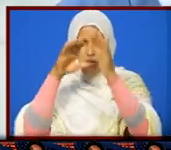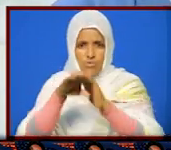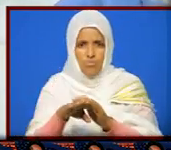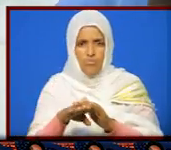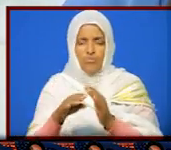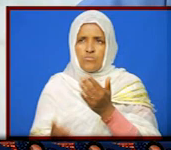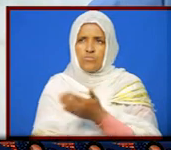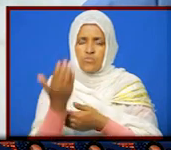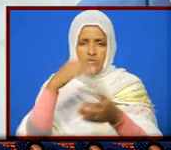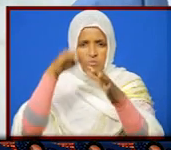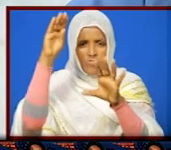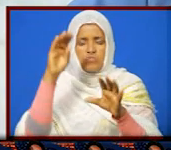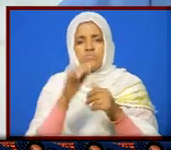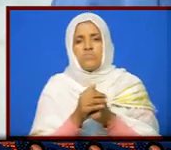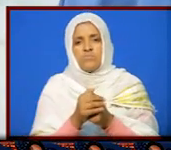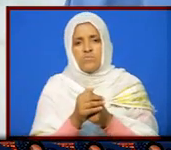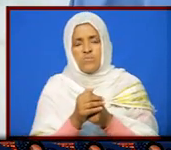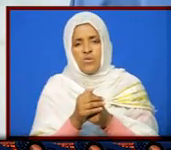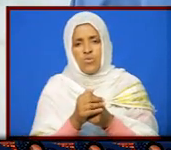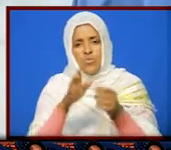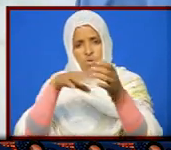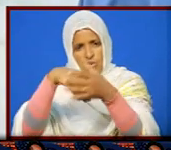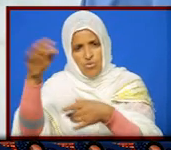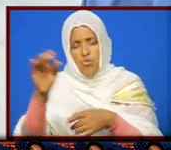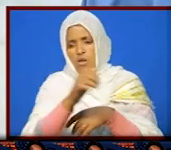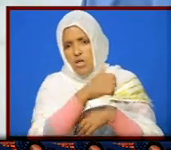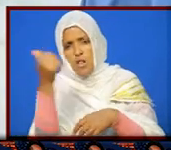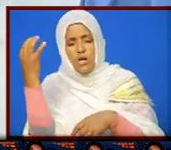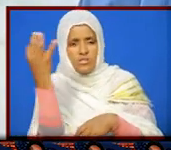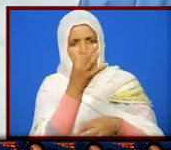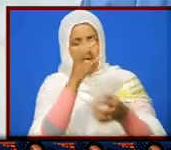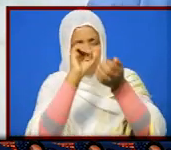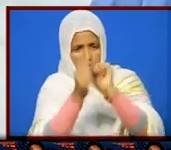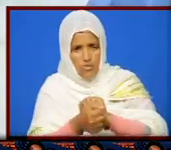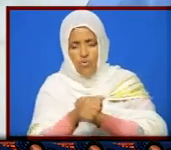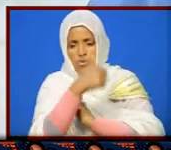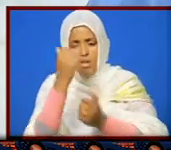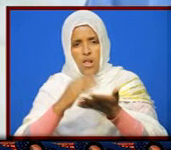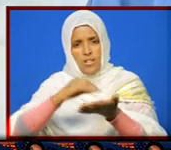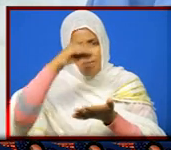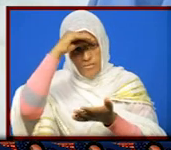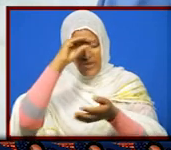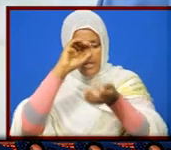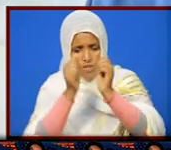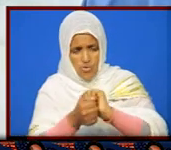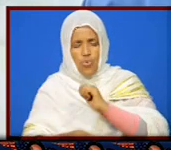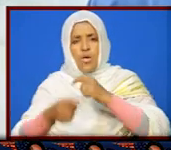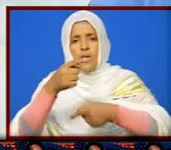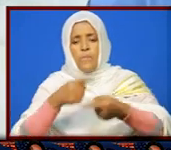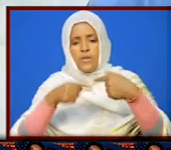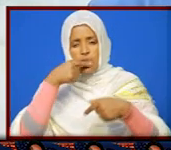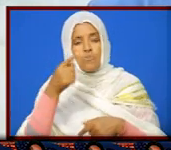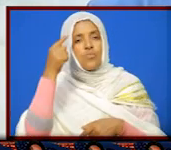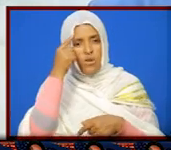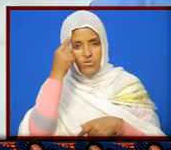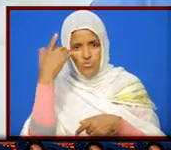ንስሐ ግቡ እንዴ፣ በማግስቱም ወጦ ሌላ ስብከት ቀይሮ ሌላ ትምህርት ቀይሮ